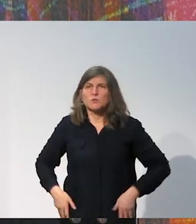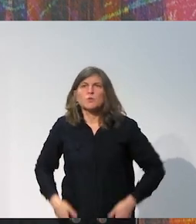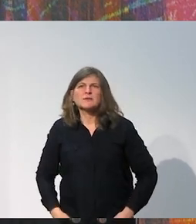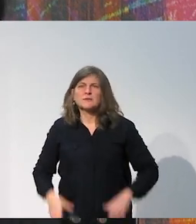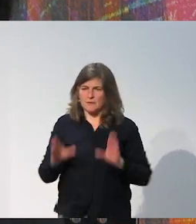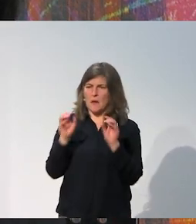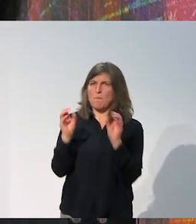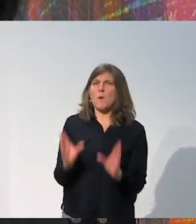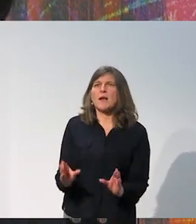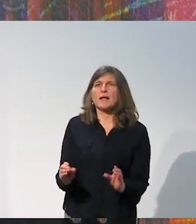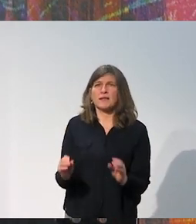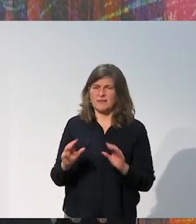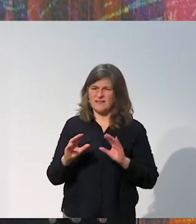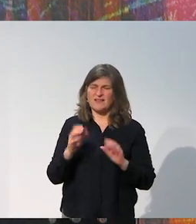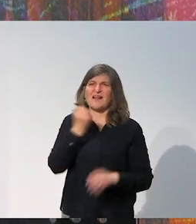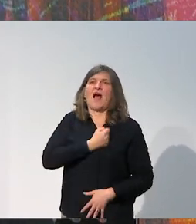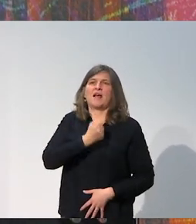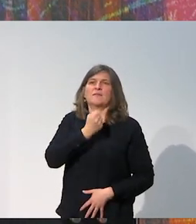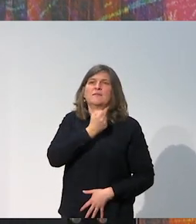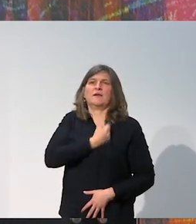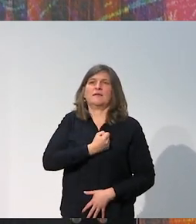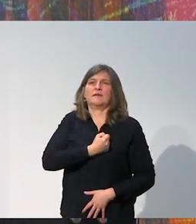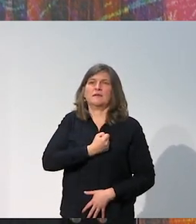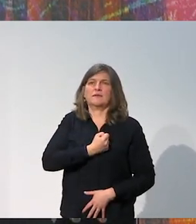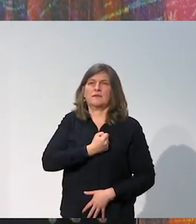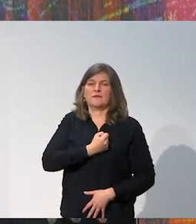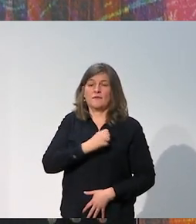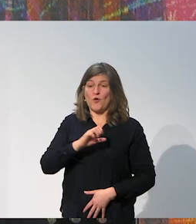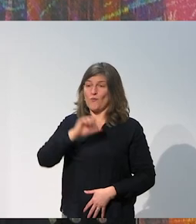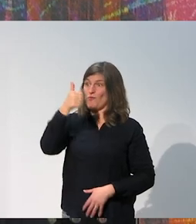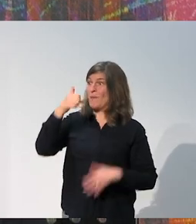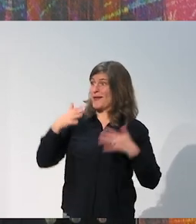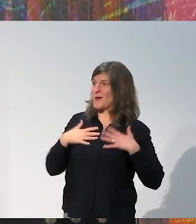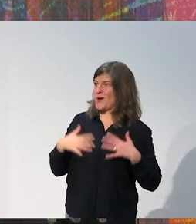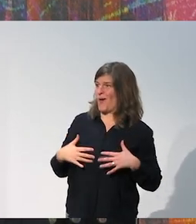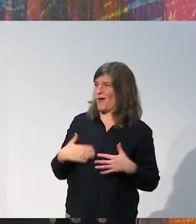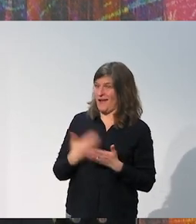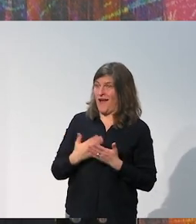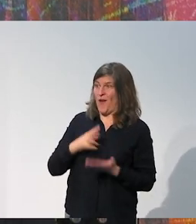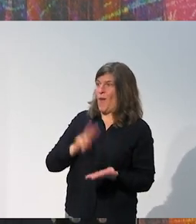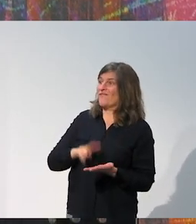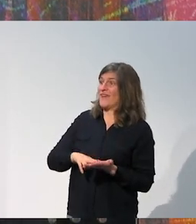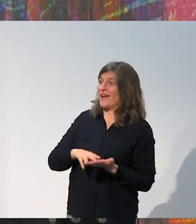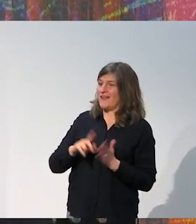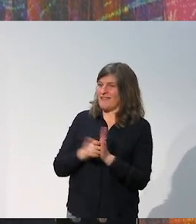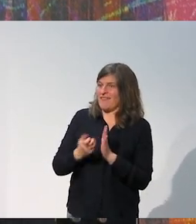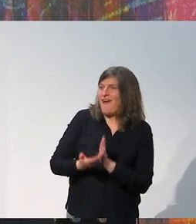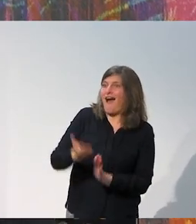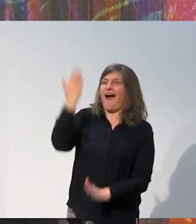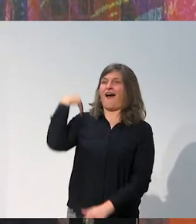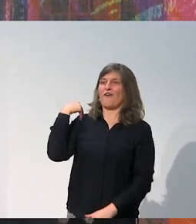reste. Saccagé. Son premier corps, le vrai, celui d'avant est